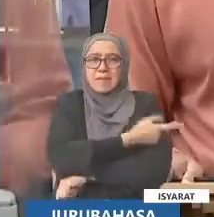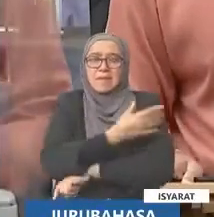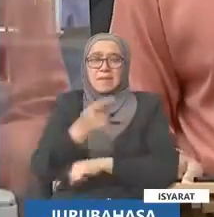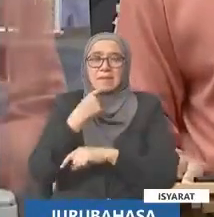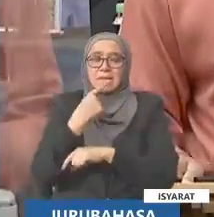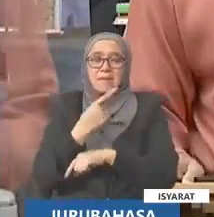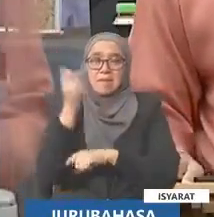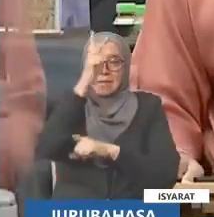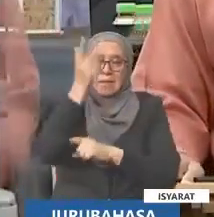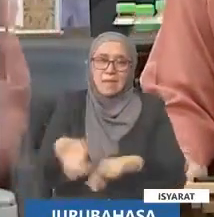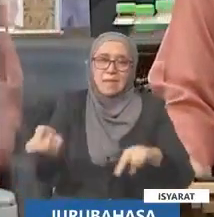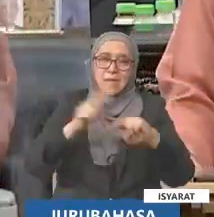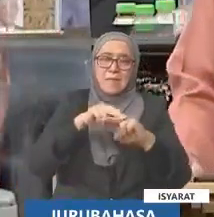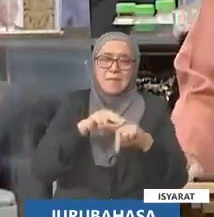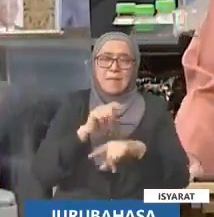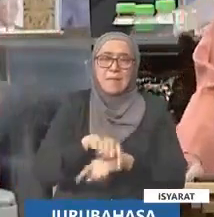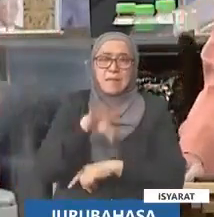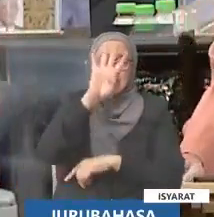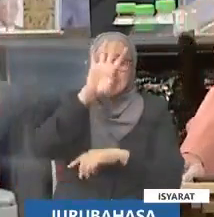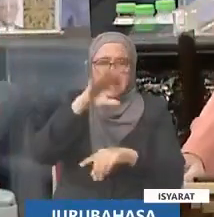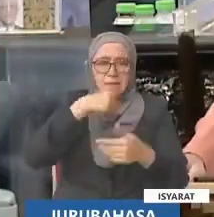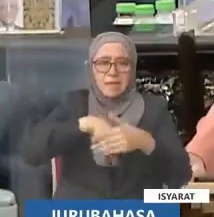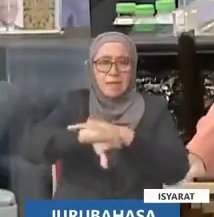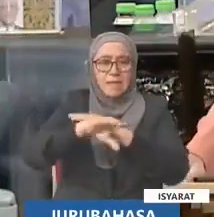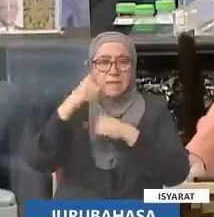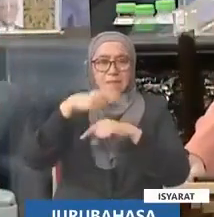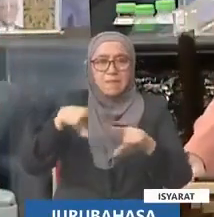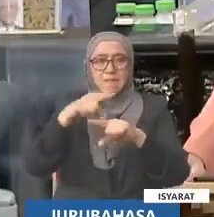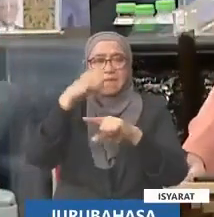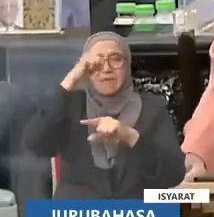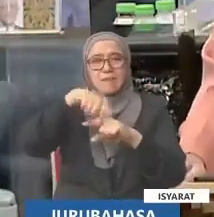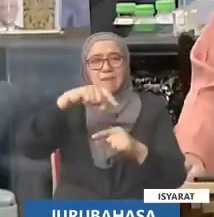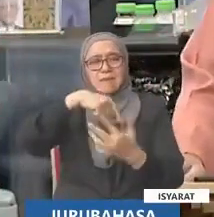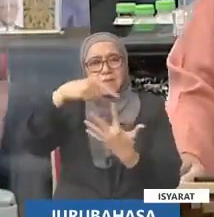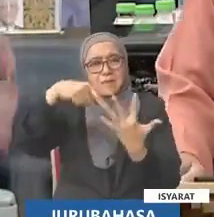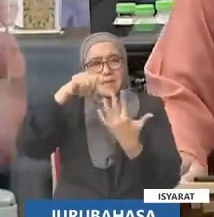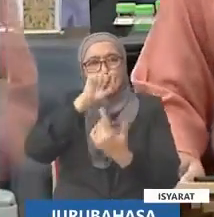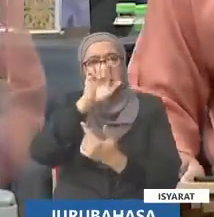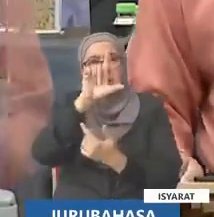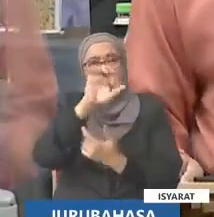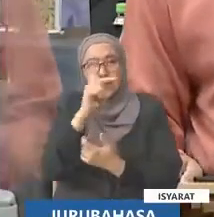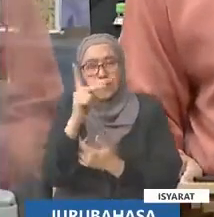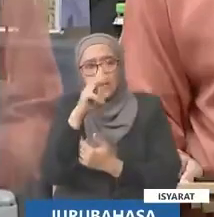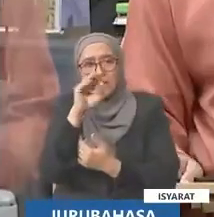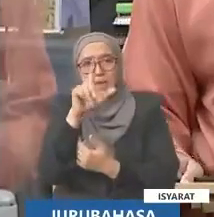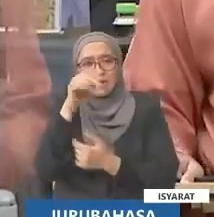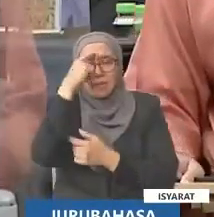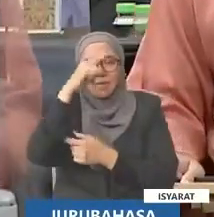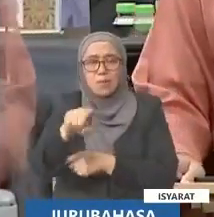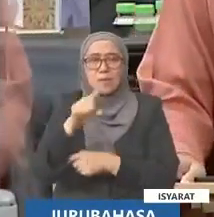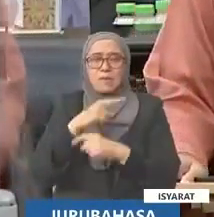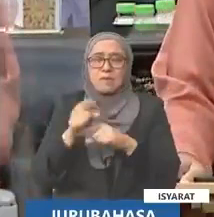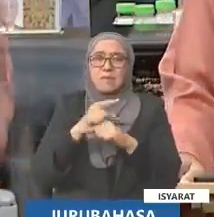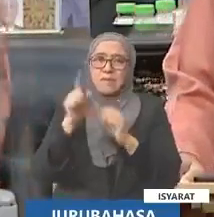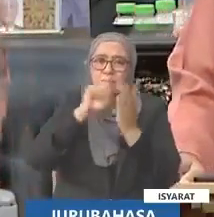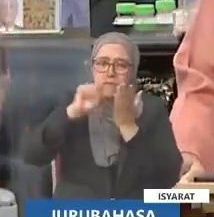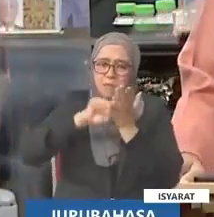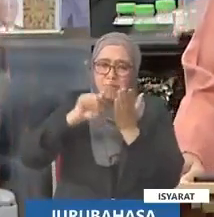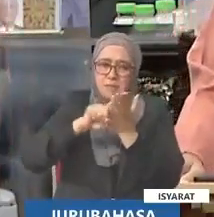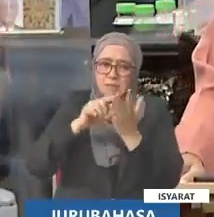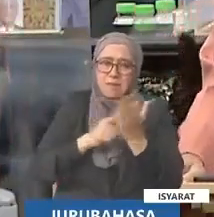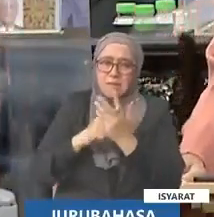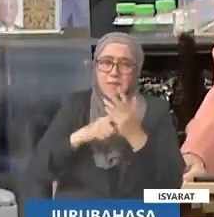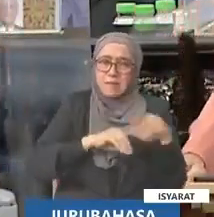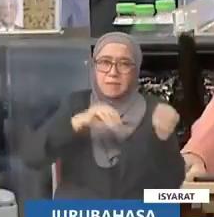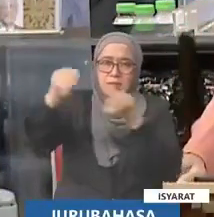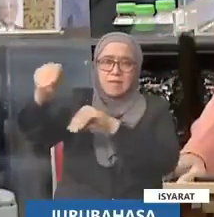baru antaranya di Teluk Melanor dan Baleh Sarawak bagi memenuhi keperluan peningkatan pergerakan melalui imigresen susulan perubahan